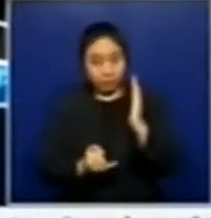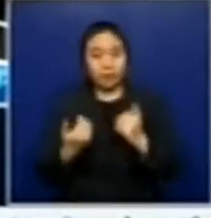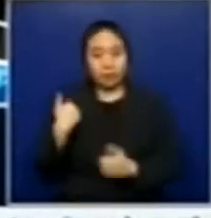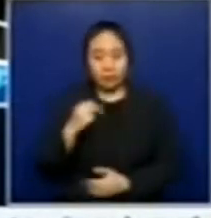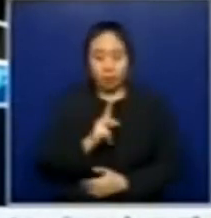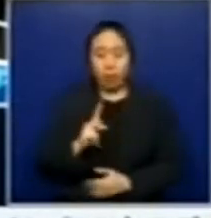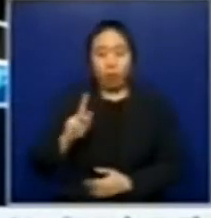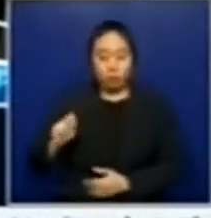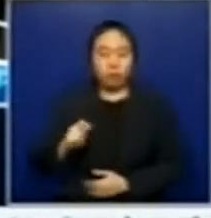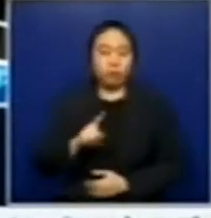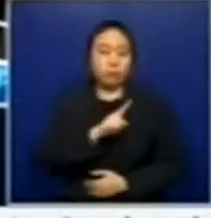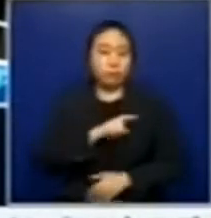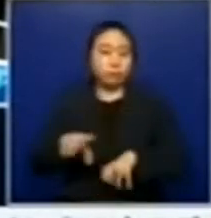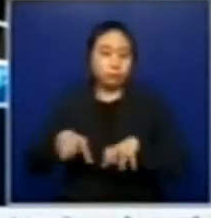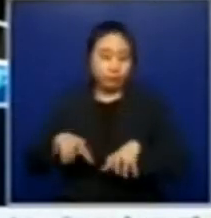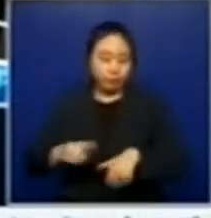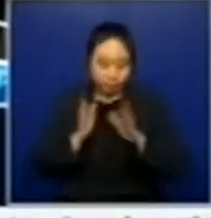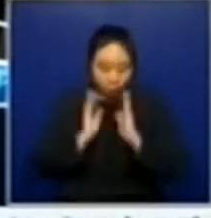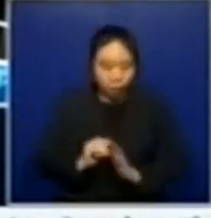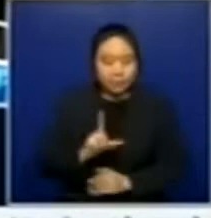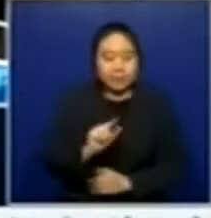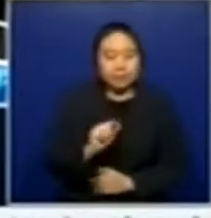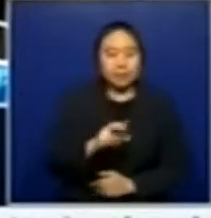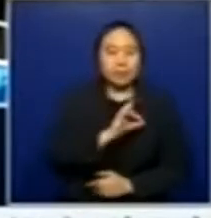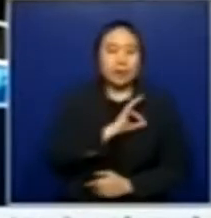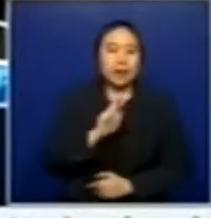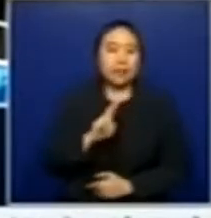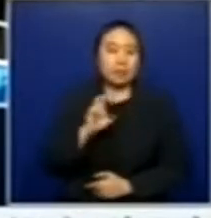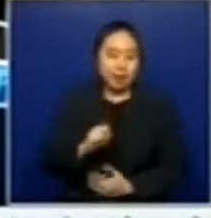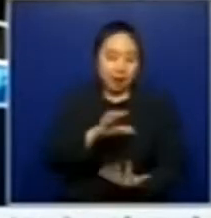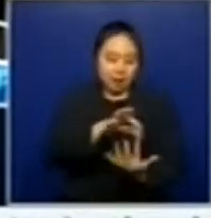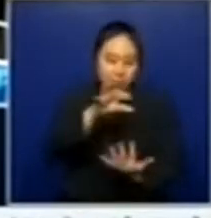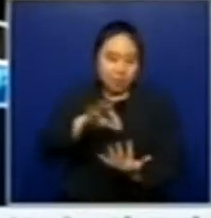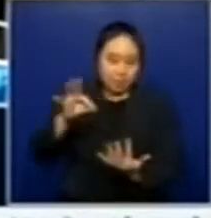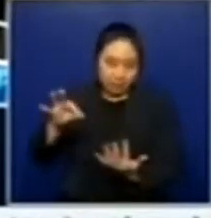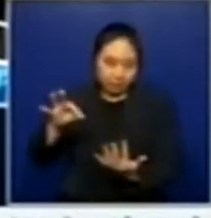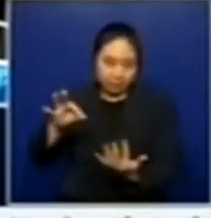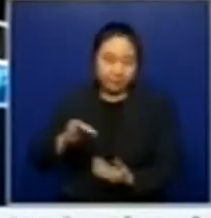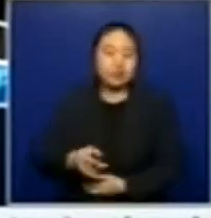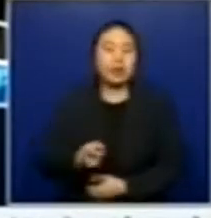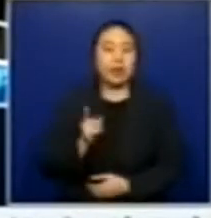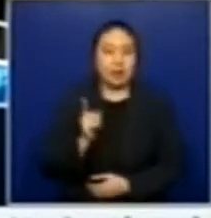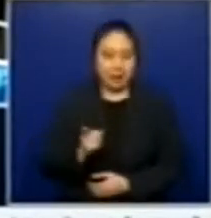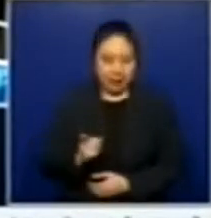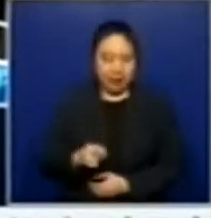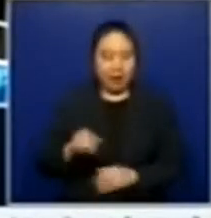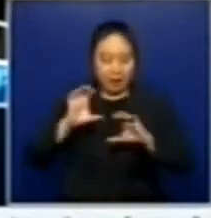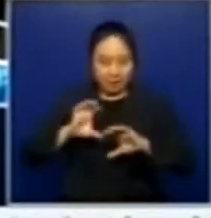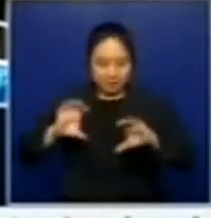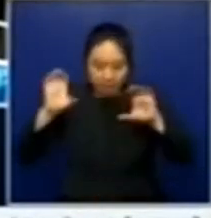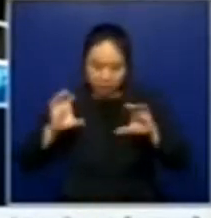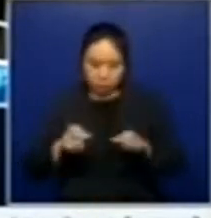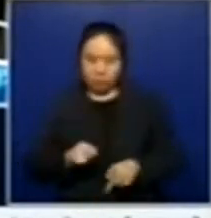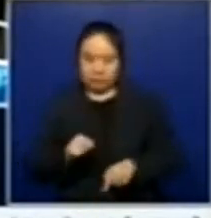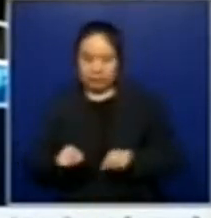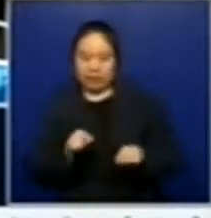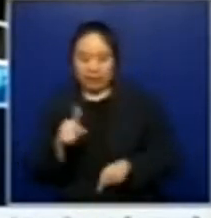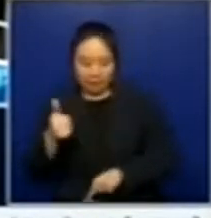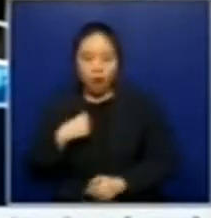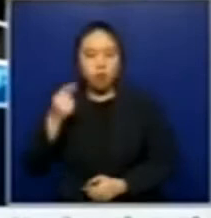เป็นผู้จัดการอีก20คนให้สมาชิกรัฐสภาเลือกแน่นอนว่ารัฐแทรกแซงได้ครับเรารู้ผลอยู่แล้วเราไม่ต้องเด